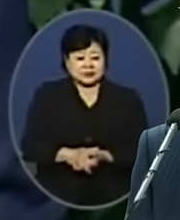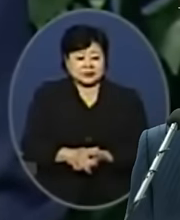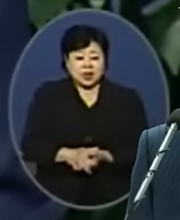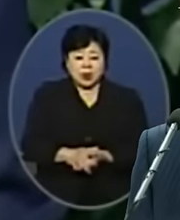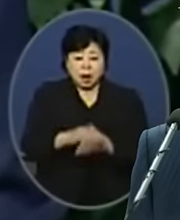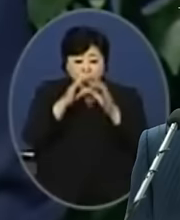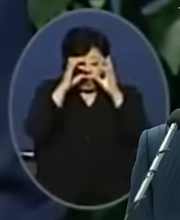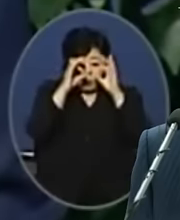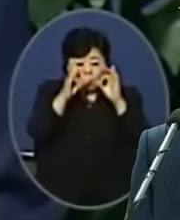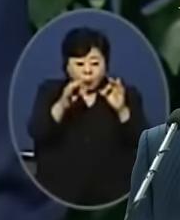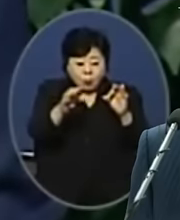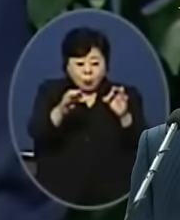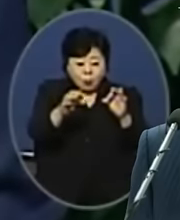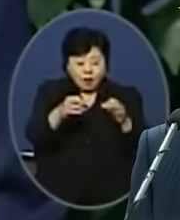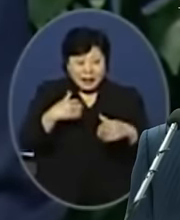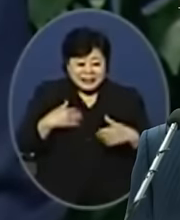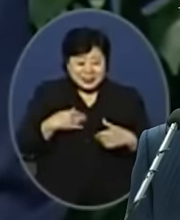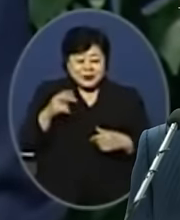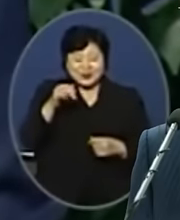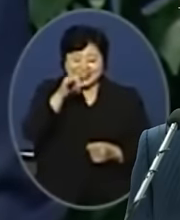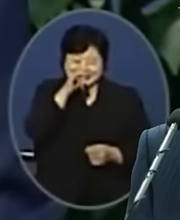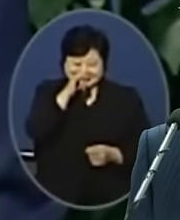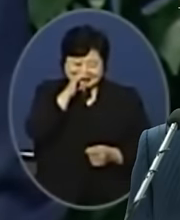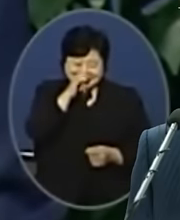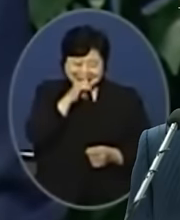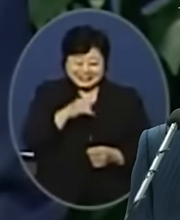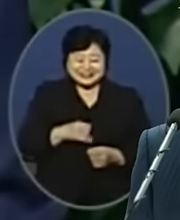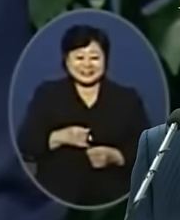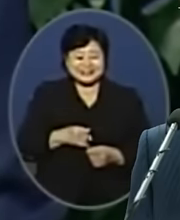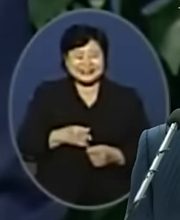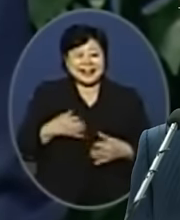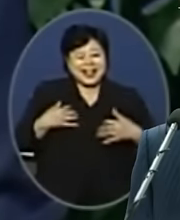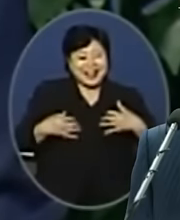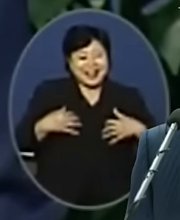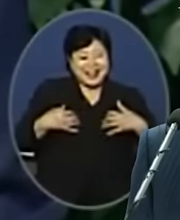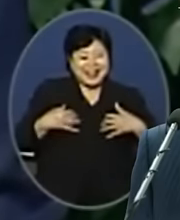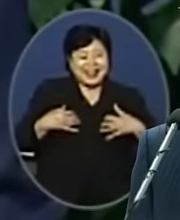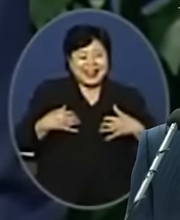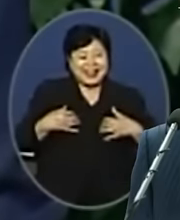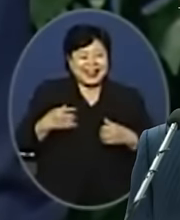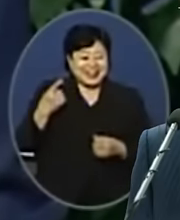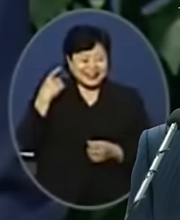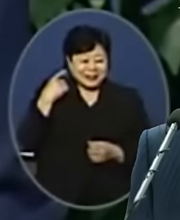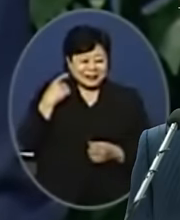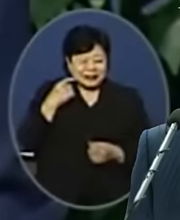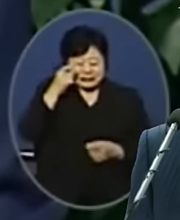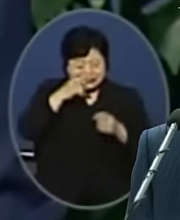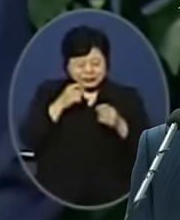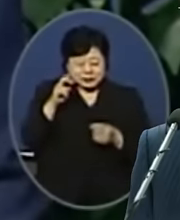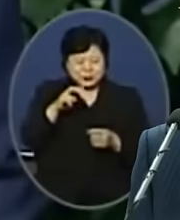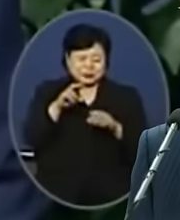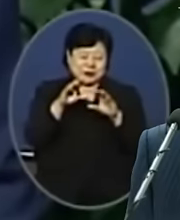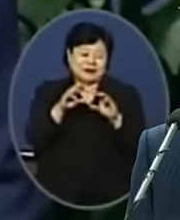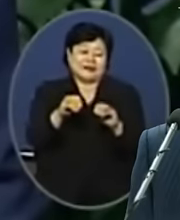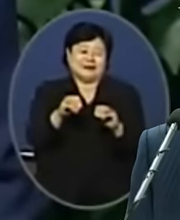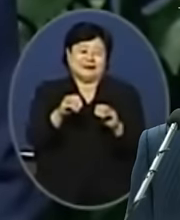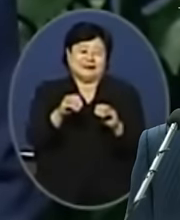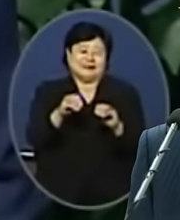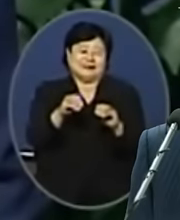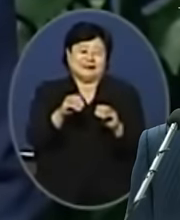틀어놓고 재미있는 노래가 나오면 흥이 나온 흥겨운 노래가 있으면 들어도 슬픈 노래 나오면